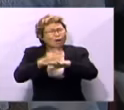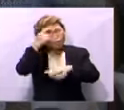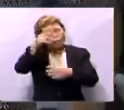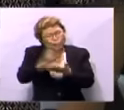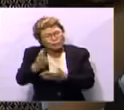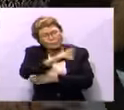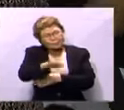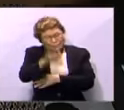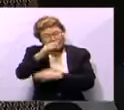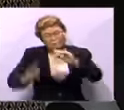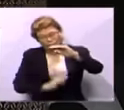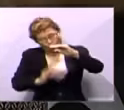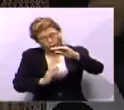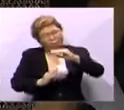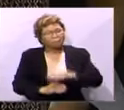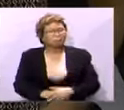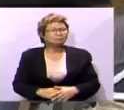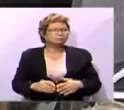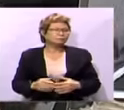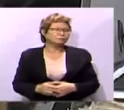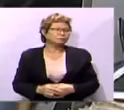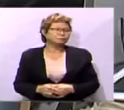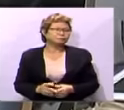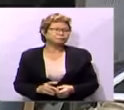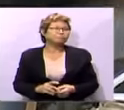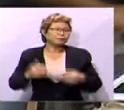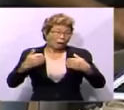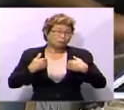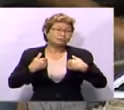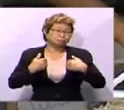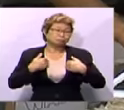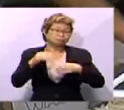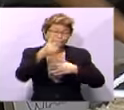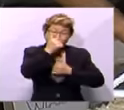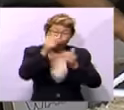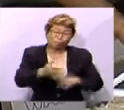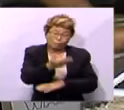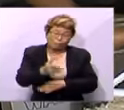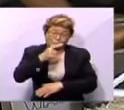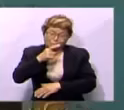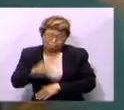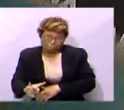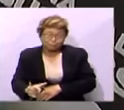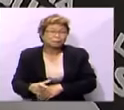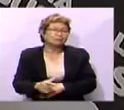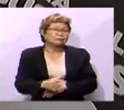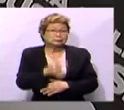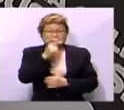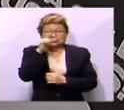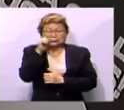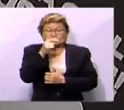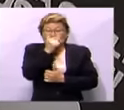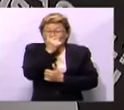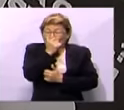juga dipilih. Tidak keterlaluan dikatakan ada kalangan para peminat barangan antik akan menjadi obses dengan